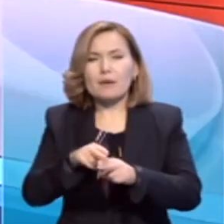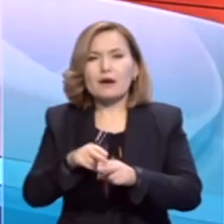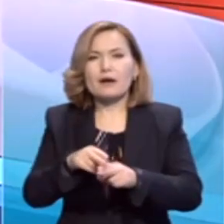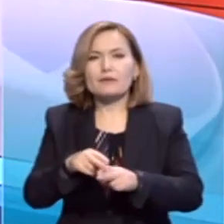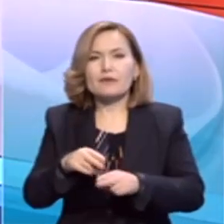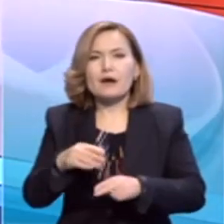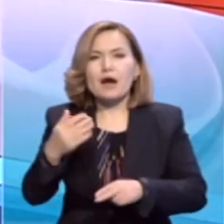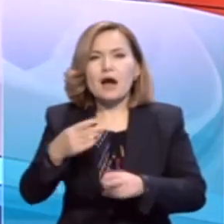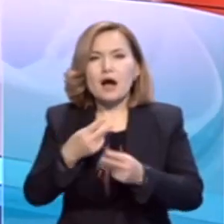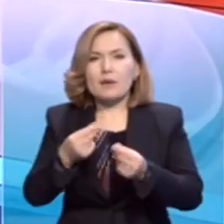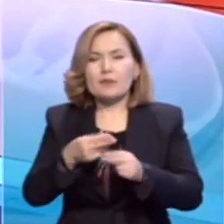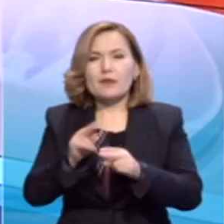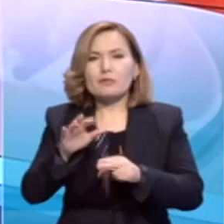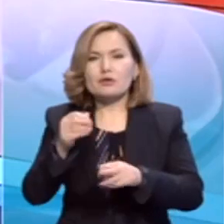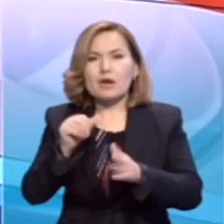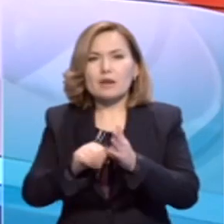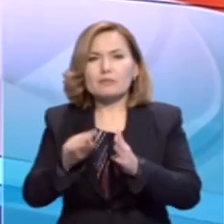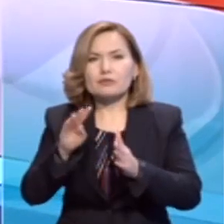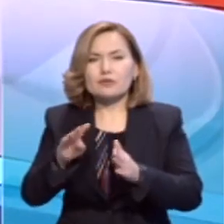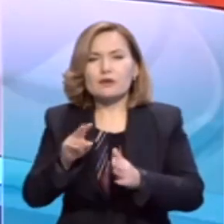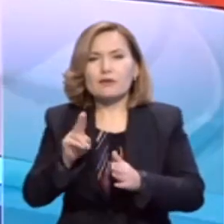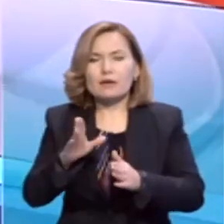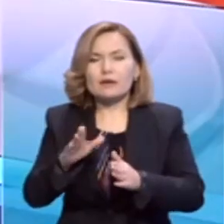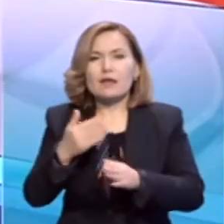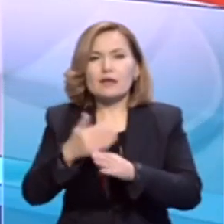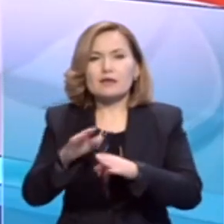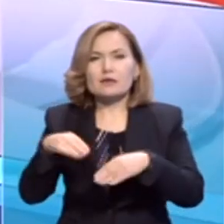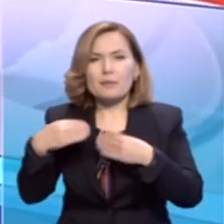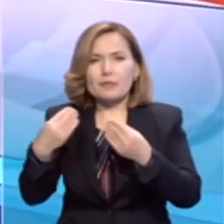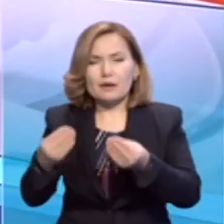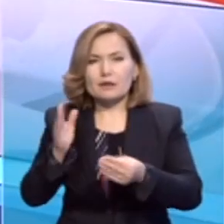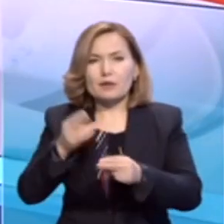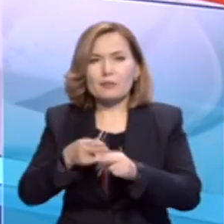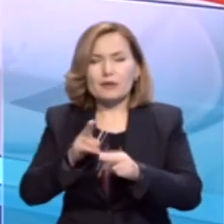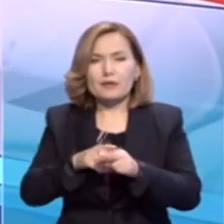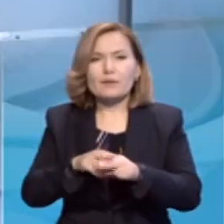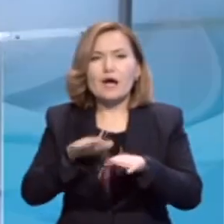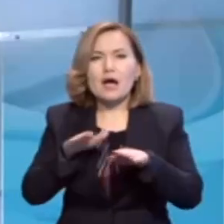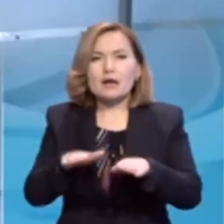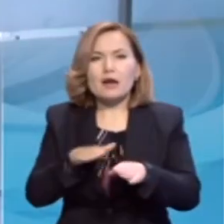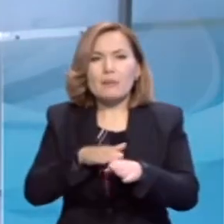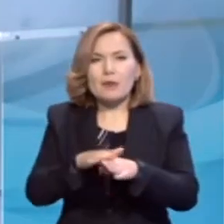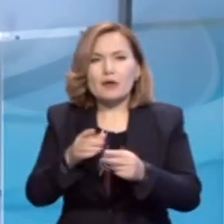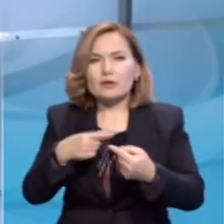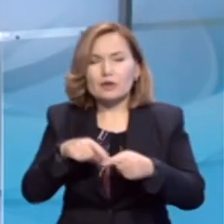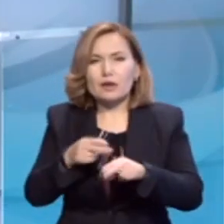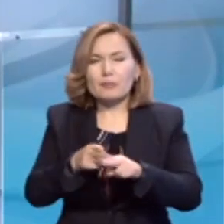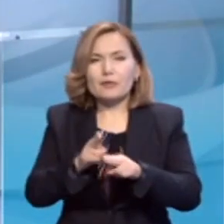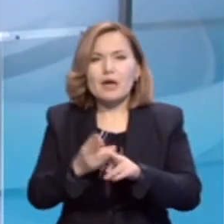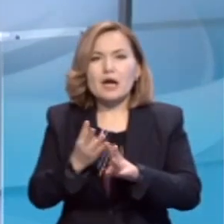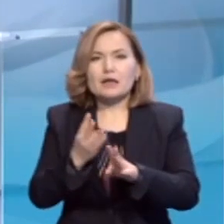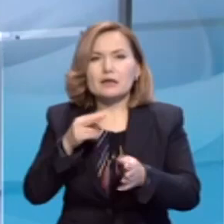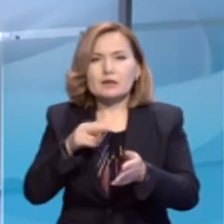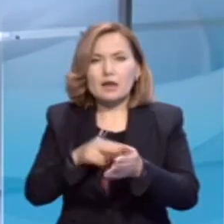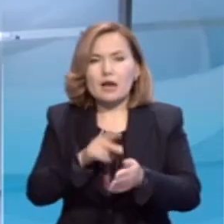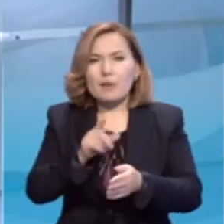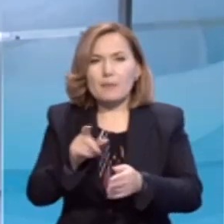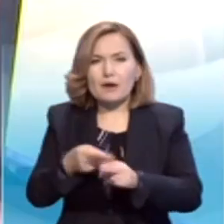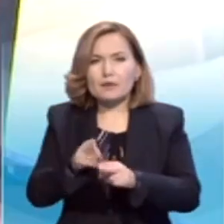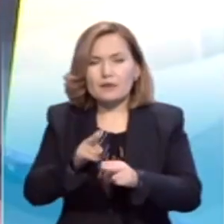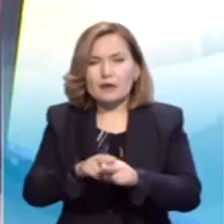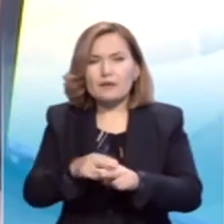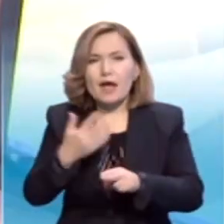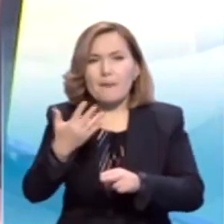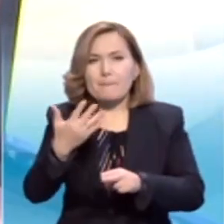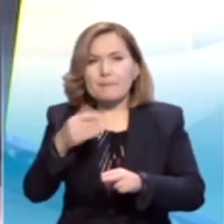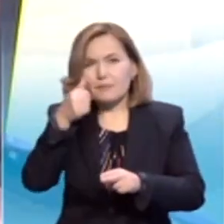азаматтарға 564 пәтерді несиеге беруге жететіні жазылған. Жергілікті атқарушы органдарға кезекте тұрған адамдар жылдық